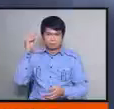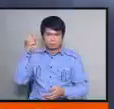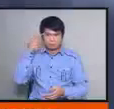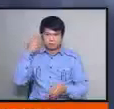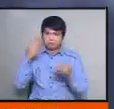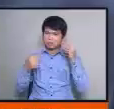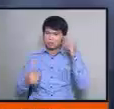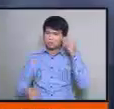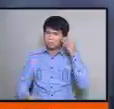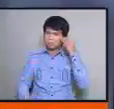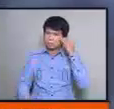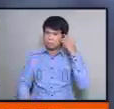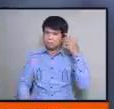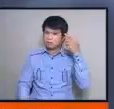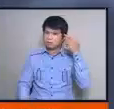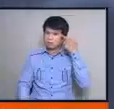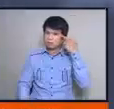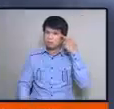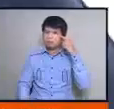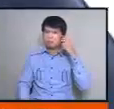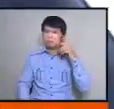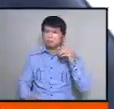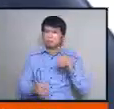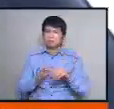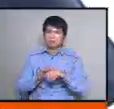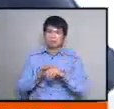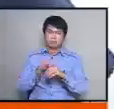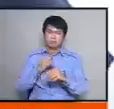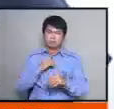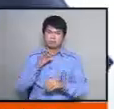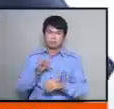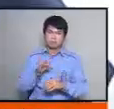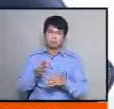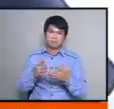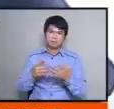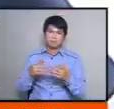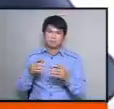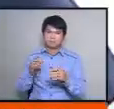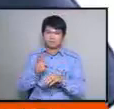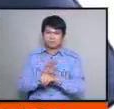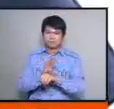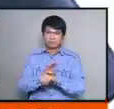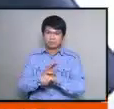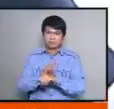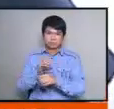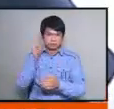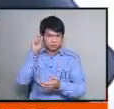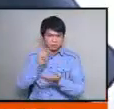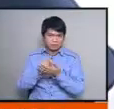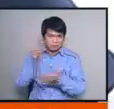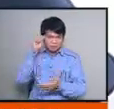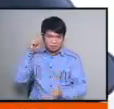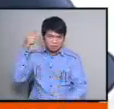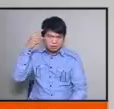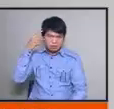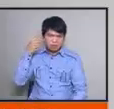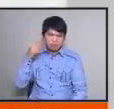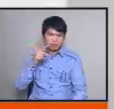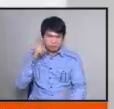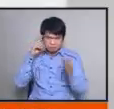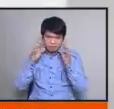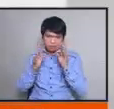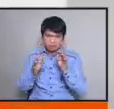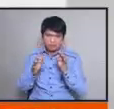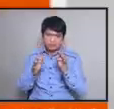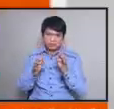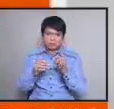Marlon Casquejo. Naka-on official business naman si First Division Presiding Commissioner Al Pareño. Sa desisyon, ginit ng First